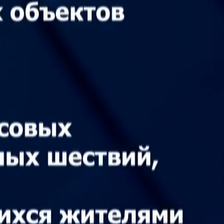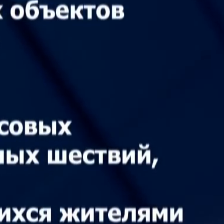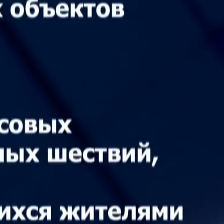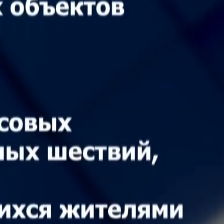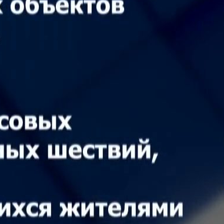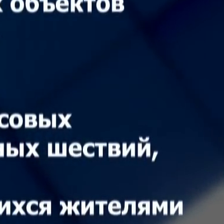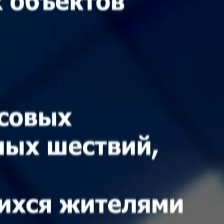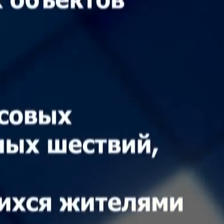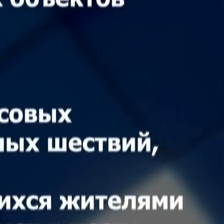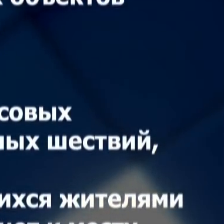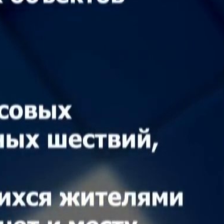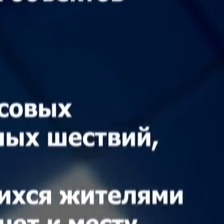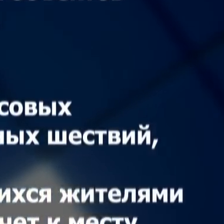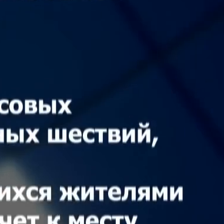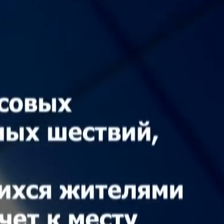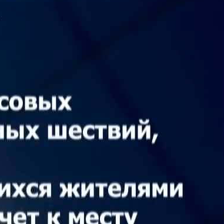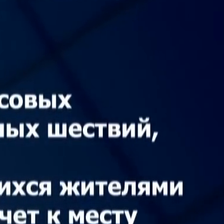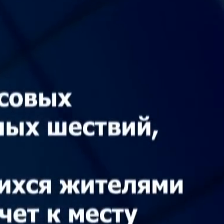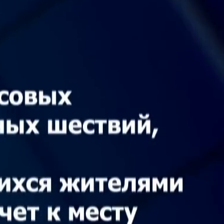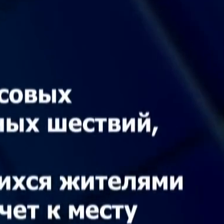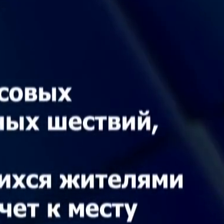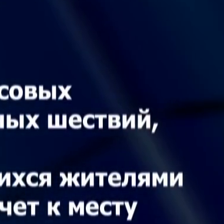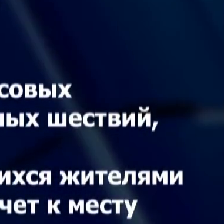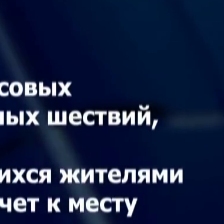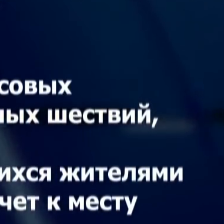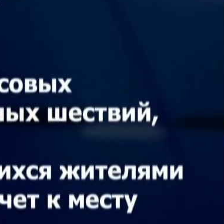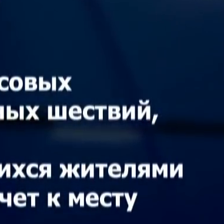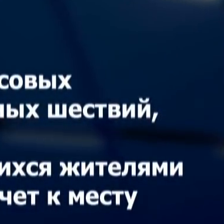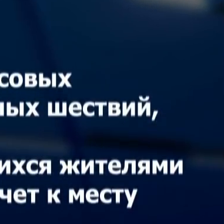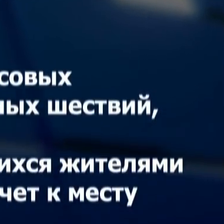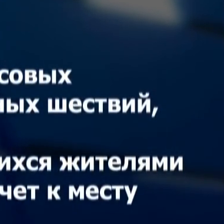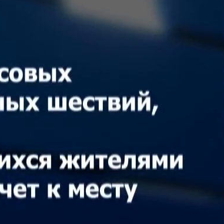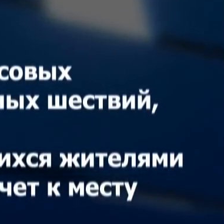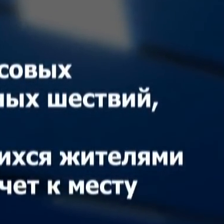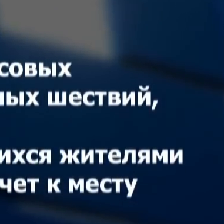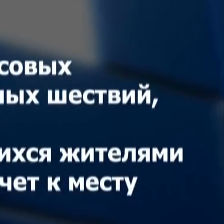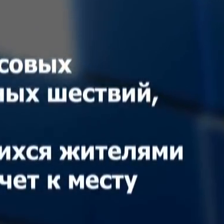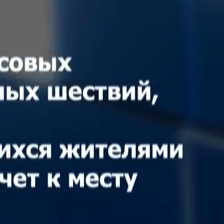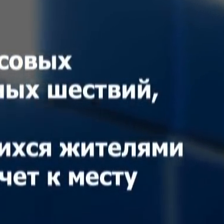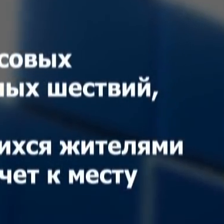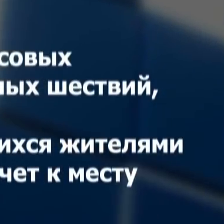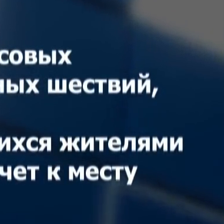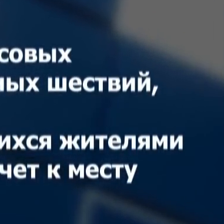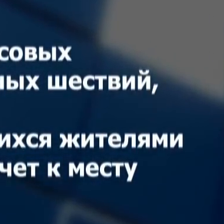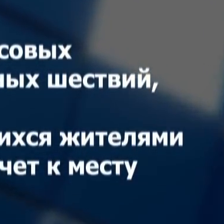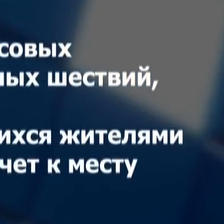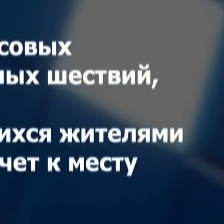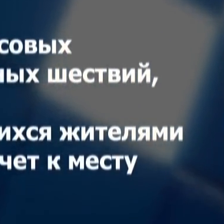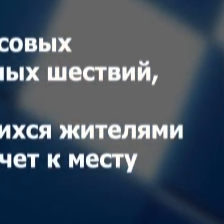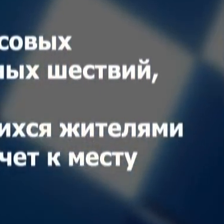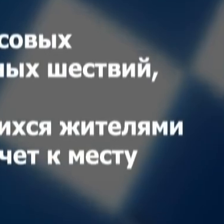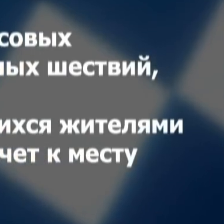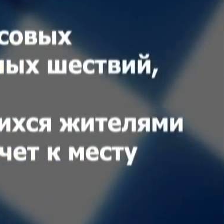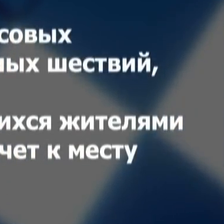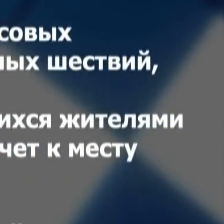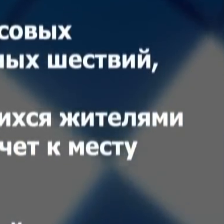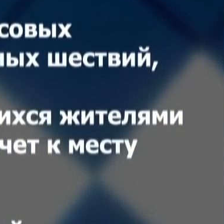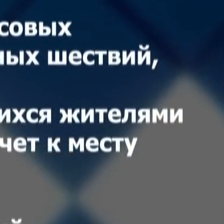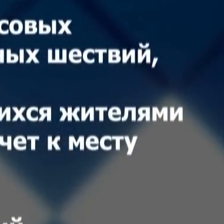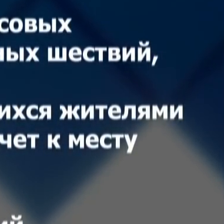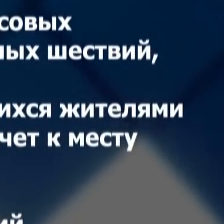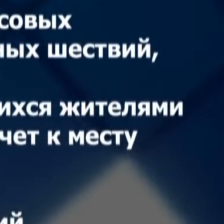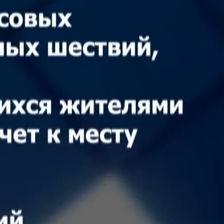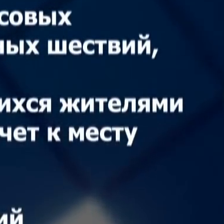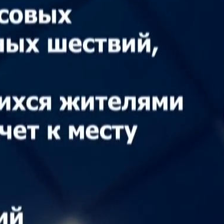зрелищных, спортивных и других массовых мероприятий, а также забастовок, собраний, митингов, уличных шествий, демонстраций, пикетов,